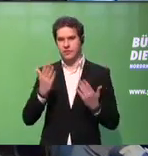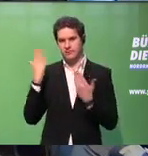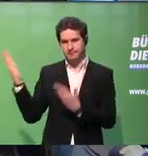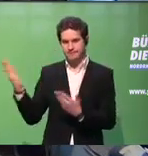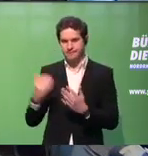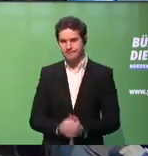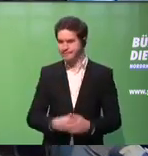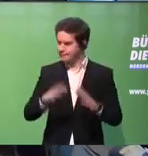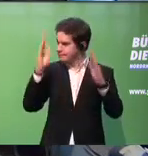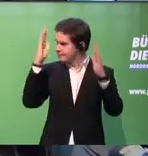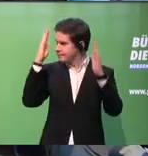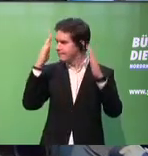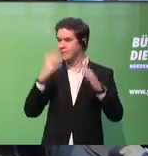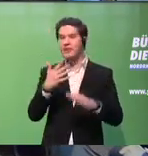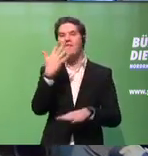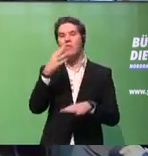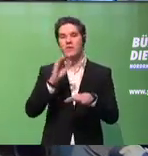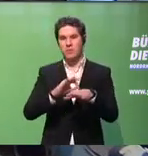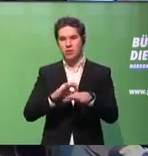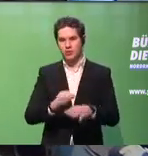Bitte schön, du hast 5 Minuten.